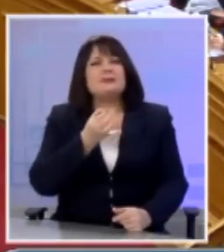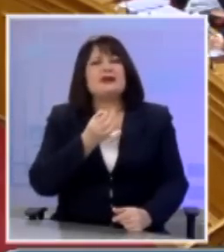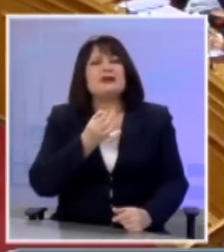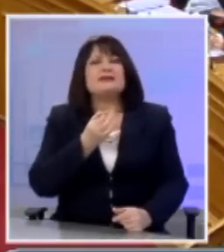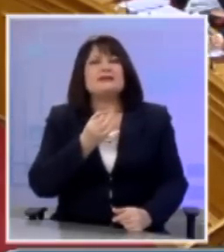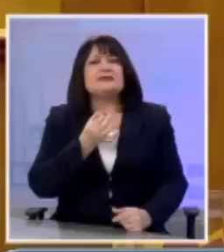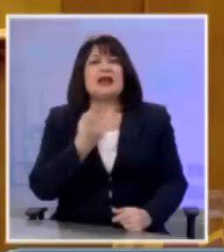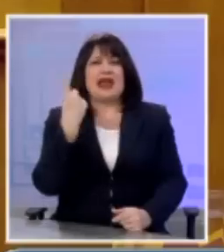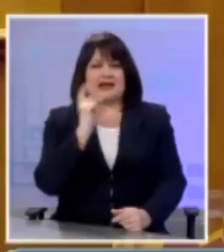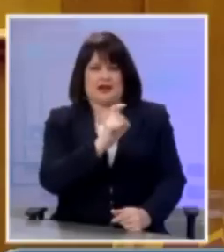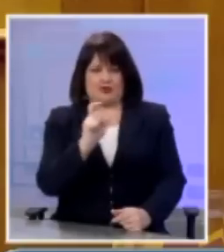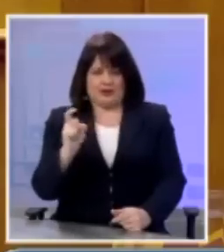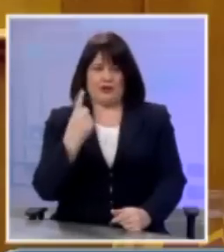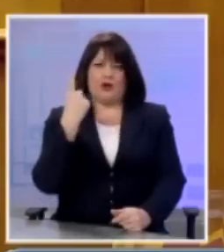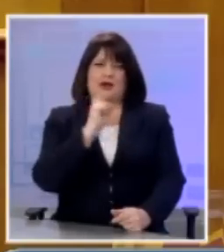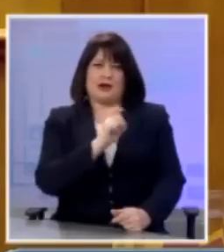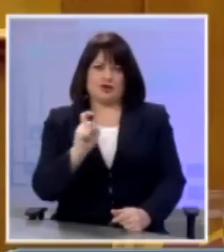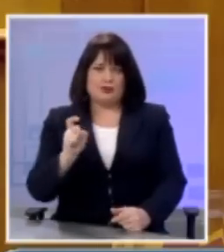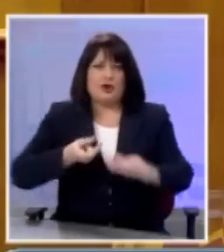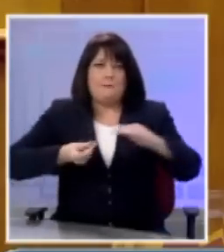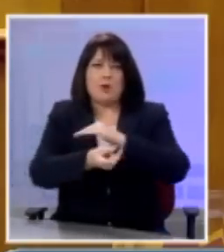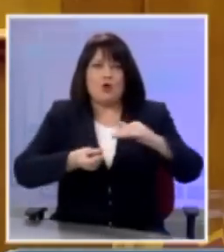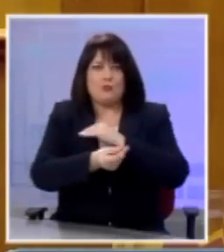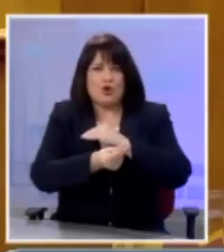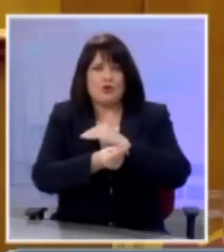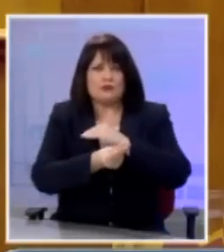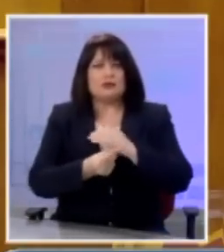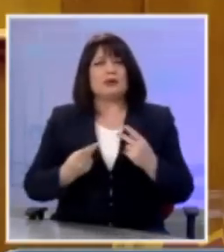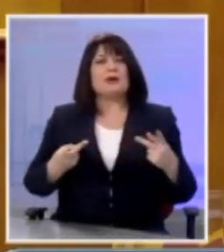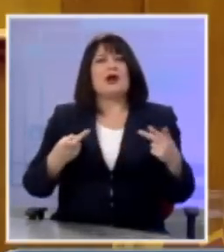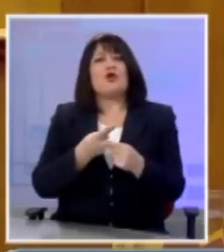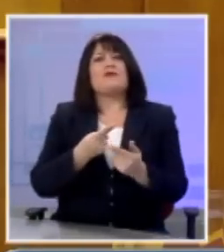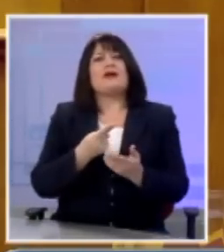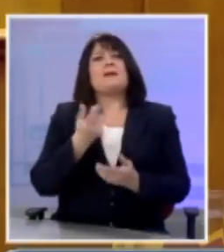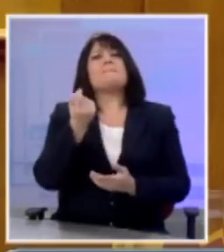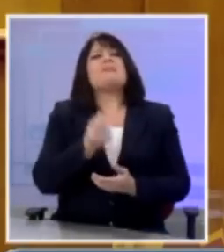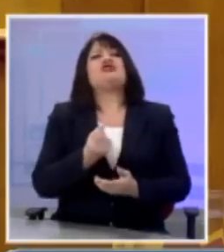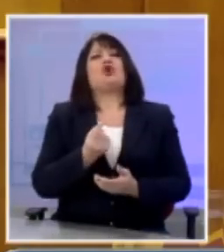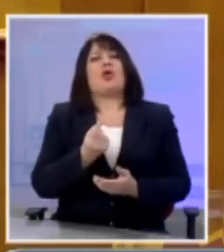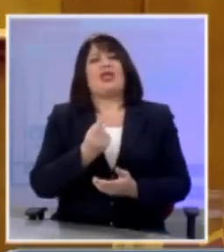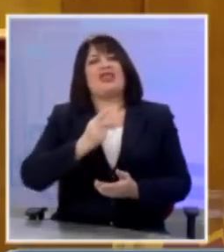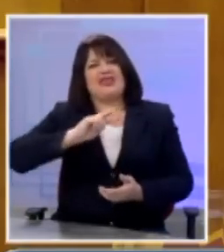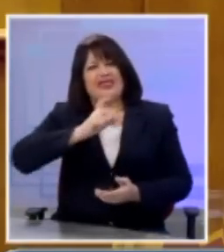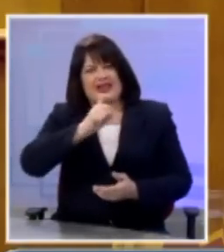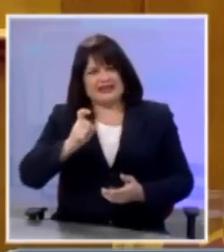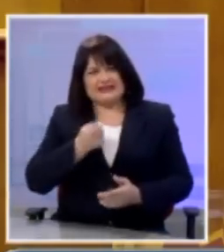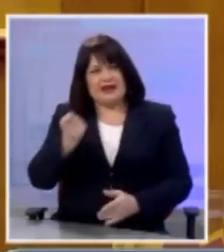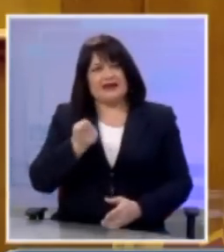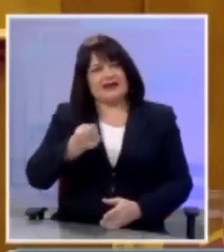ένα εκατομμύριο πρόσφυγες να μας κόβουν μισό δις. Το